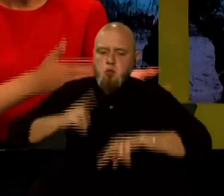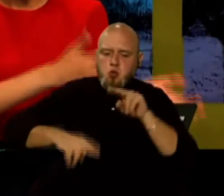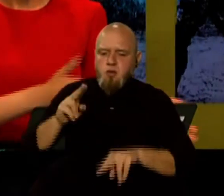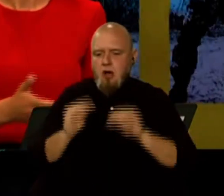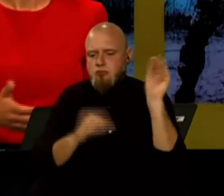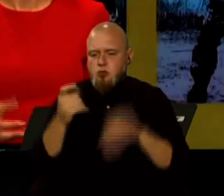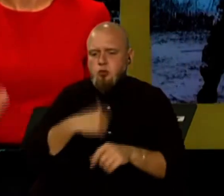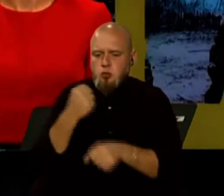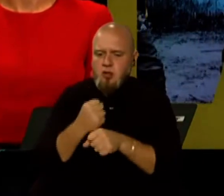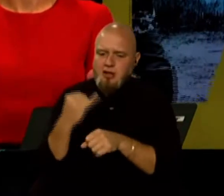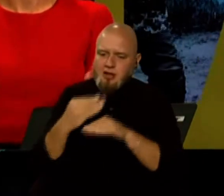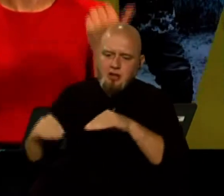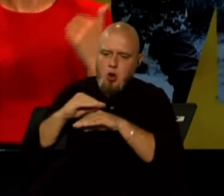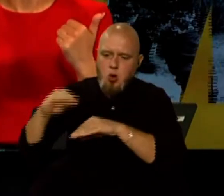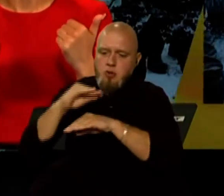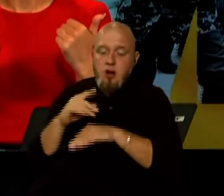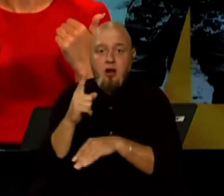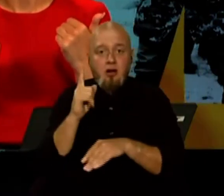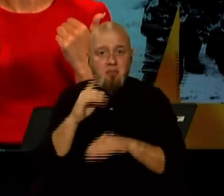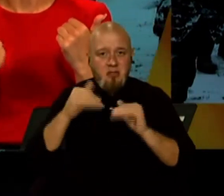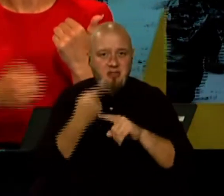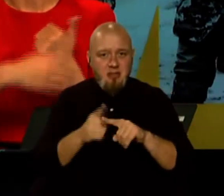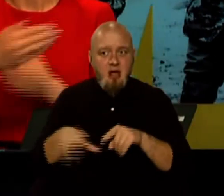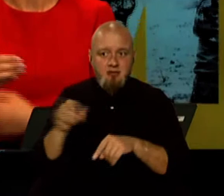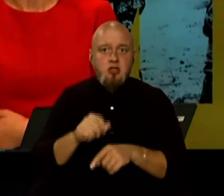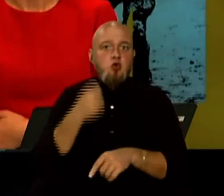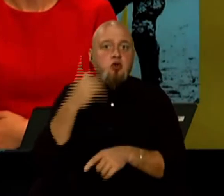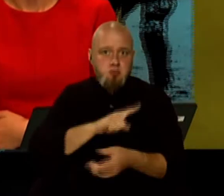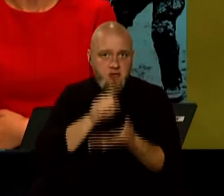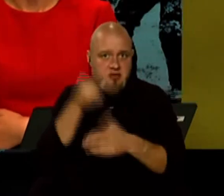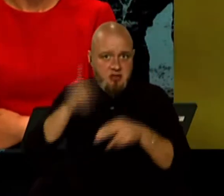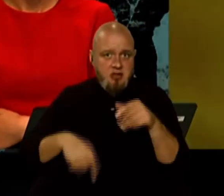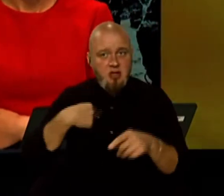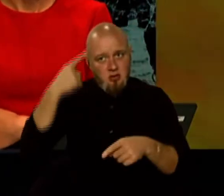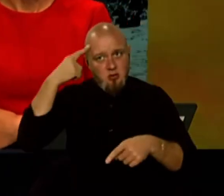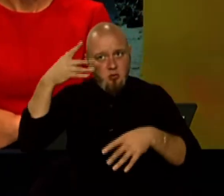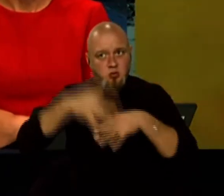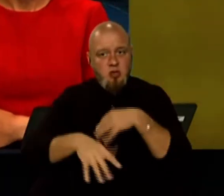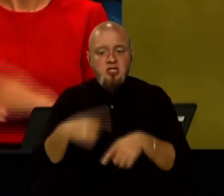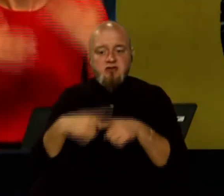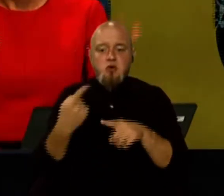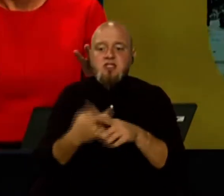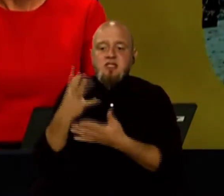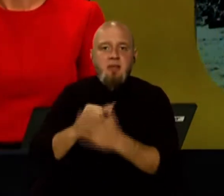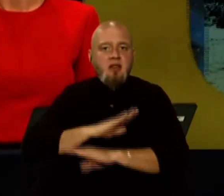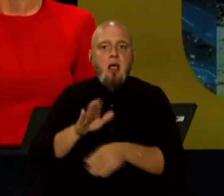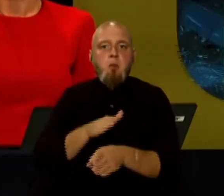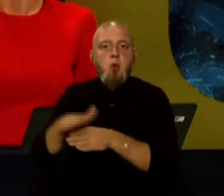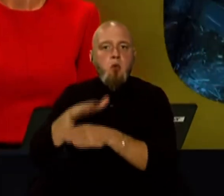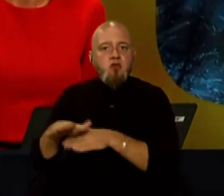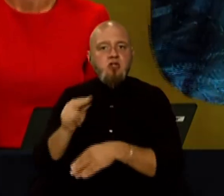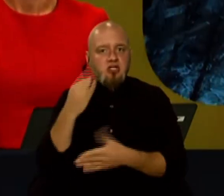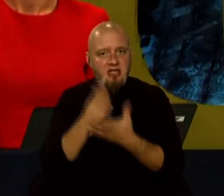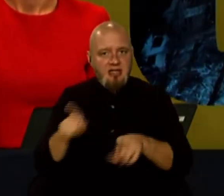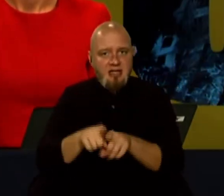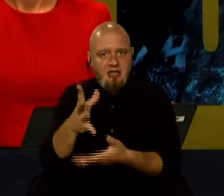собі, робили і накопичували. Але менше з тим, все ж колись має закінчитись, і я так розумію, швидко ці запаси не поповниш. Чи є такі ресурси в Росії,